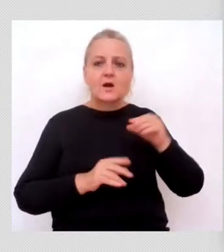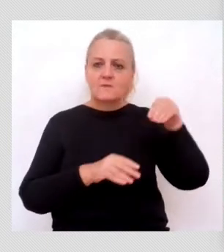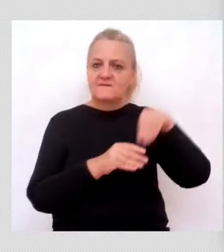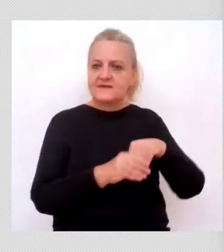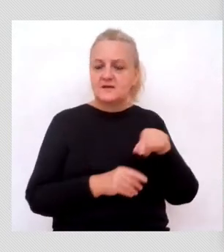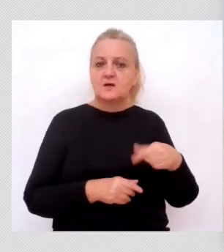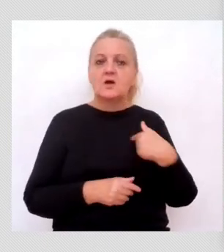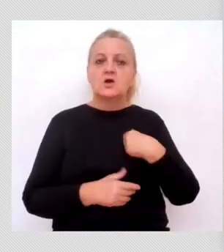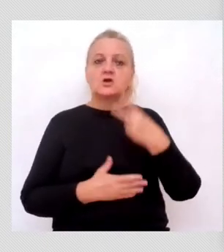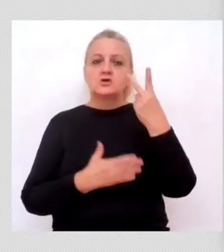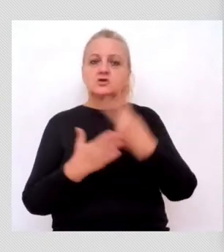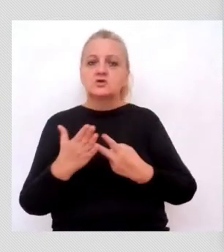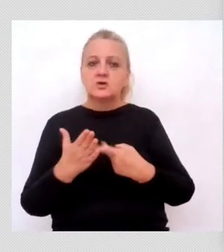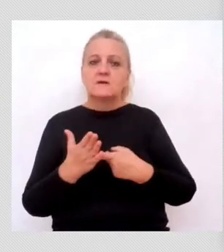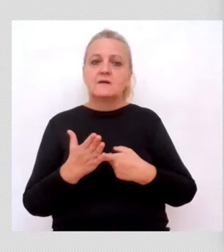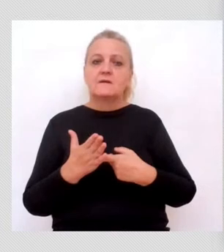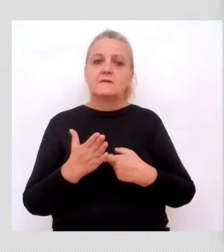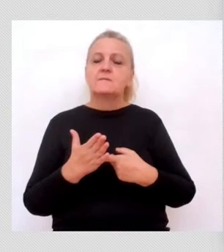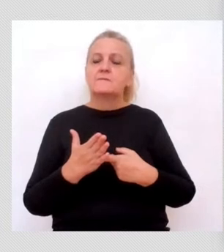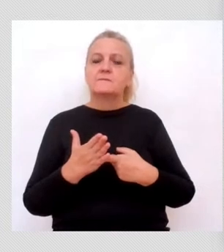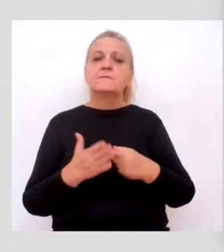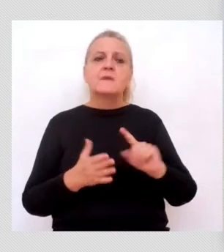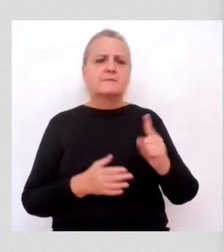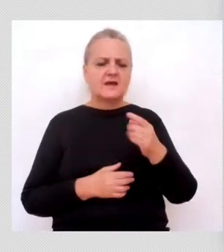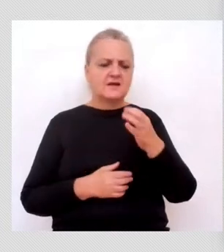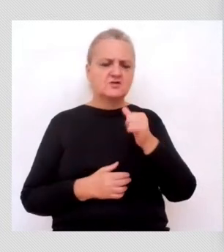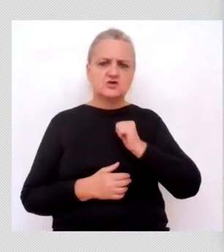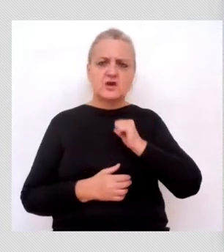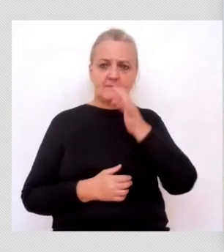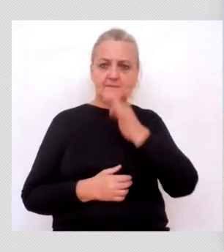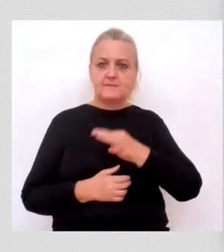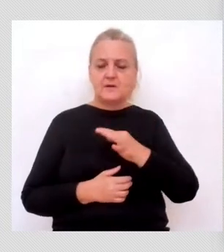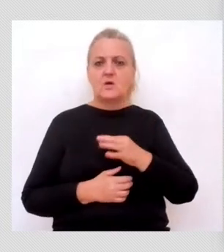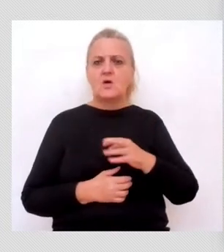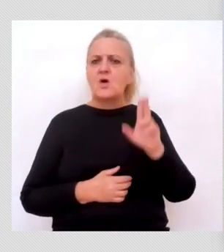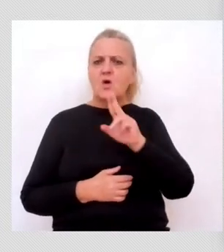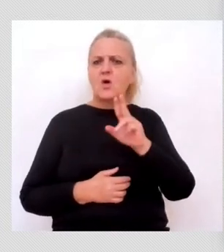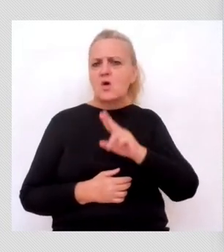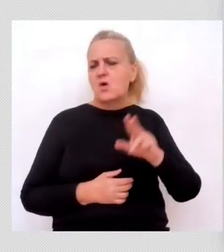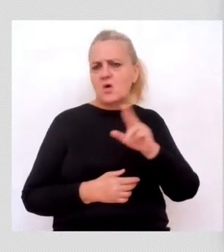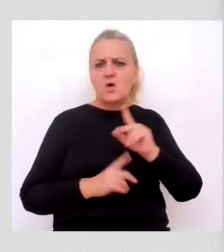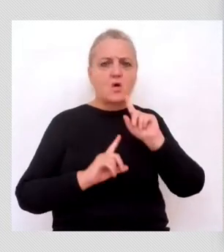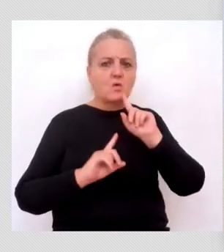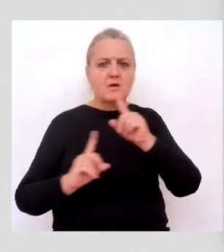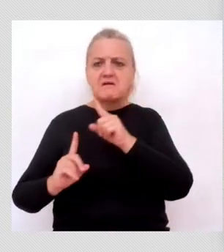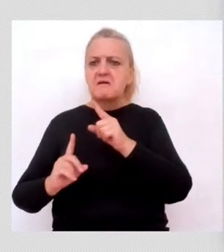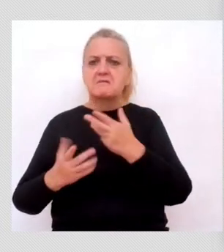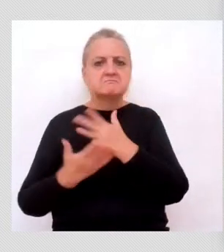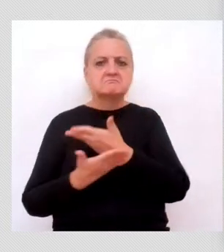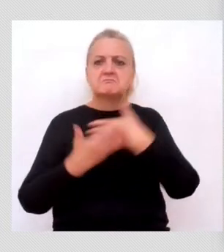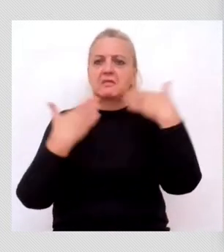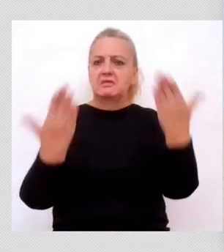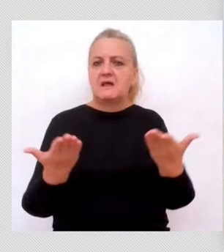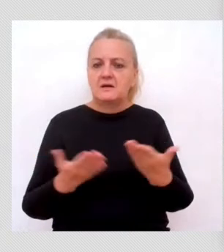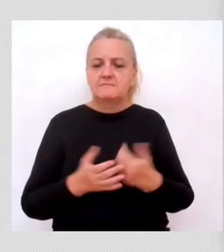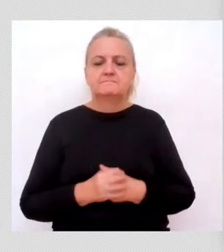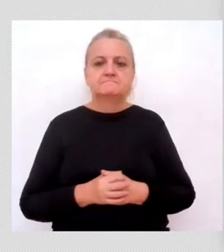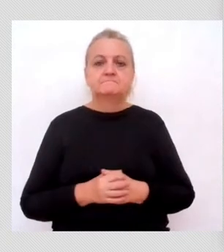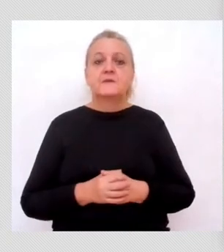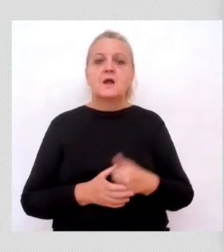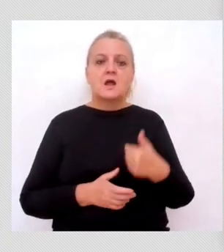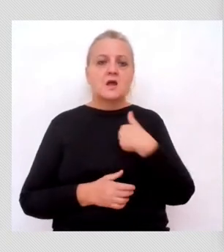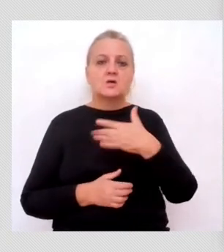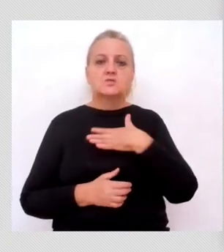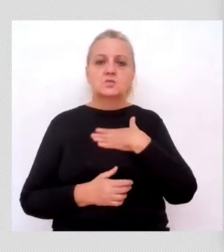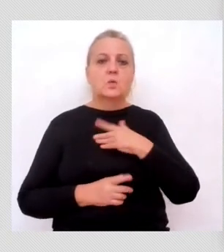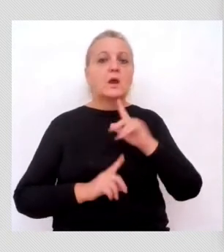czytając je, pierwsze pytanie, które sobie zadałem, to do kogo one są kierowane, kto jest adresatem tych rekomendacji i no, wychodzi mi, że